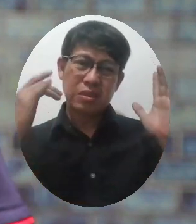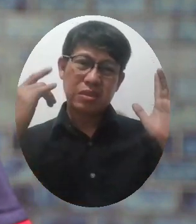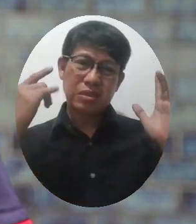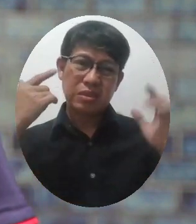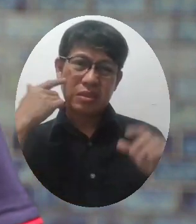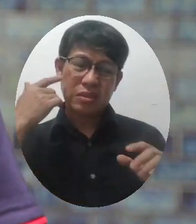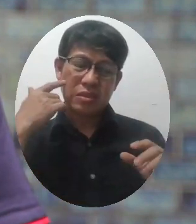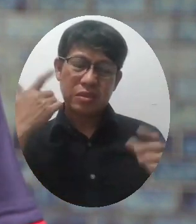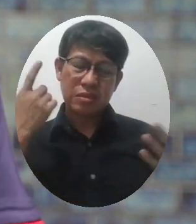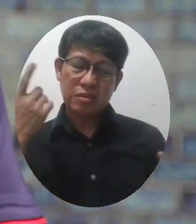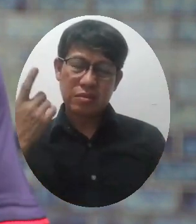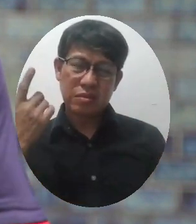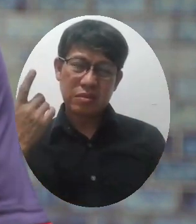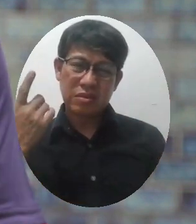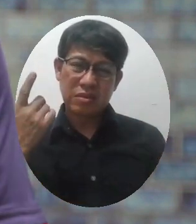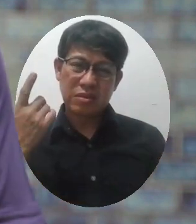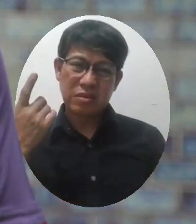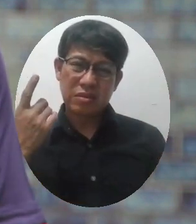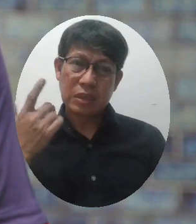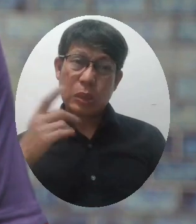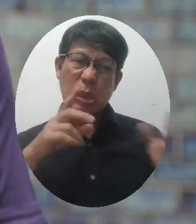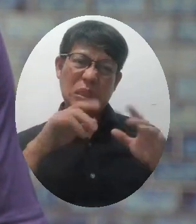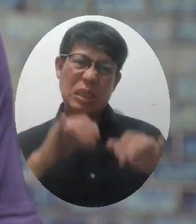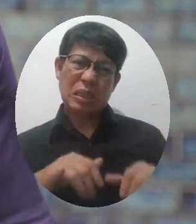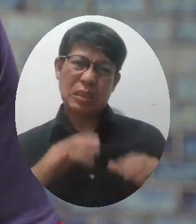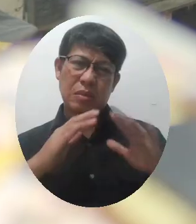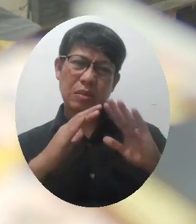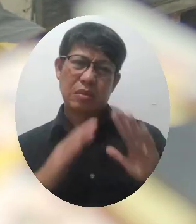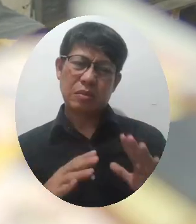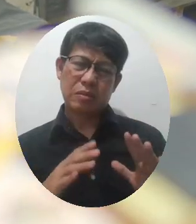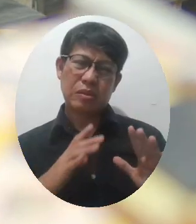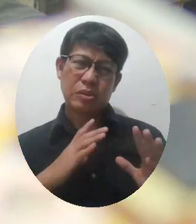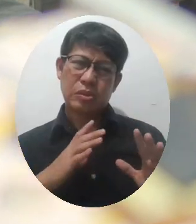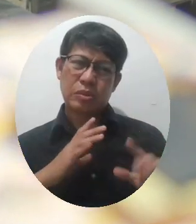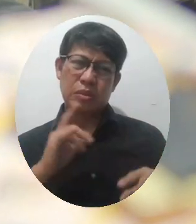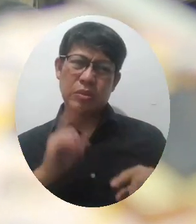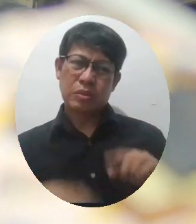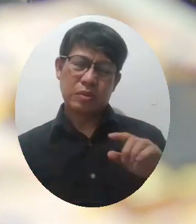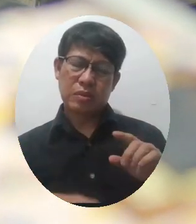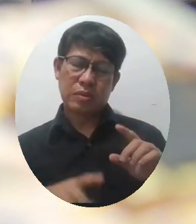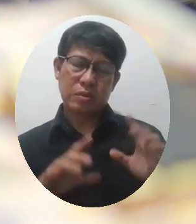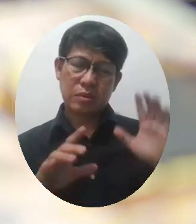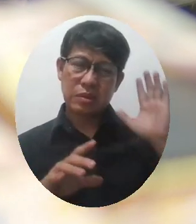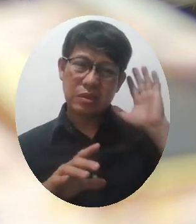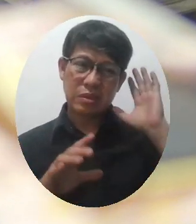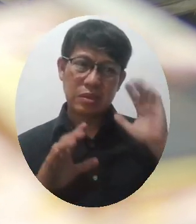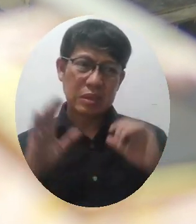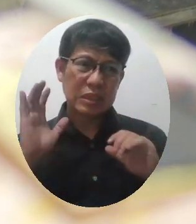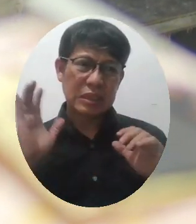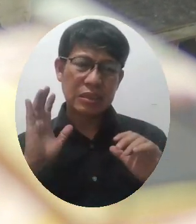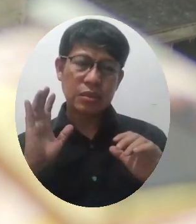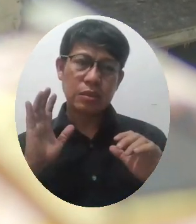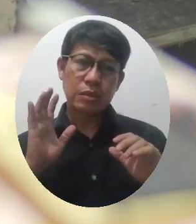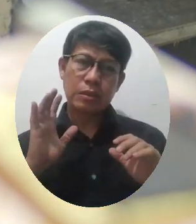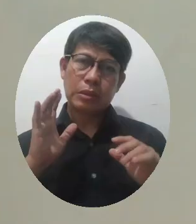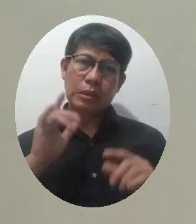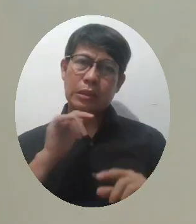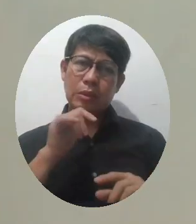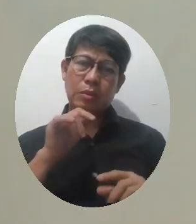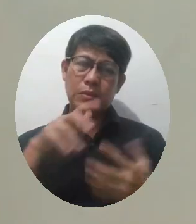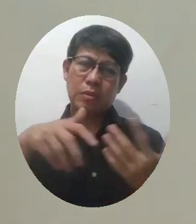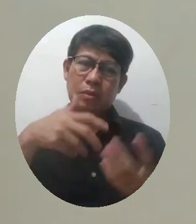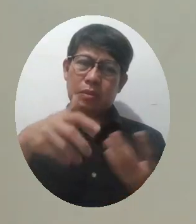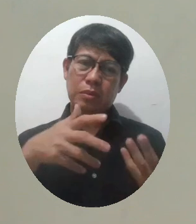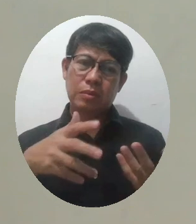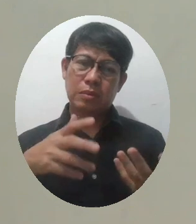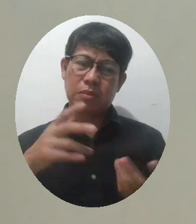kay Jennifer, umabot ito sa punto na hindi na siya lumalabas ng bahay. Nahirapan ko ako kasi yung makahilubilo sa ibang